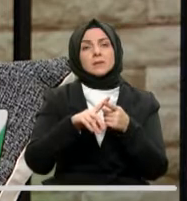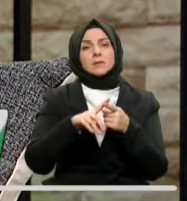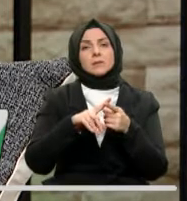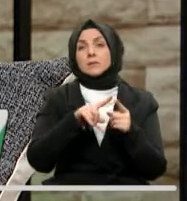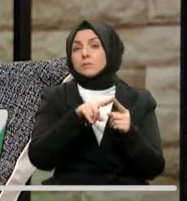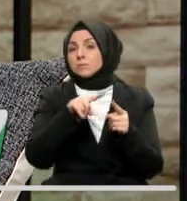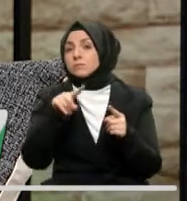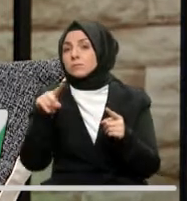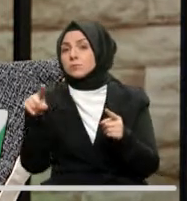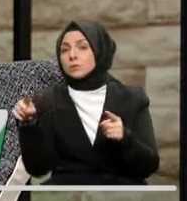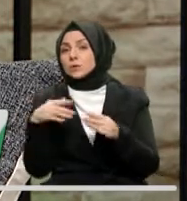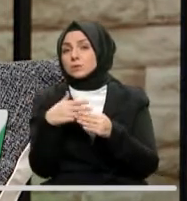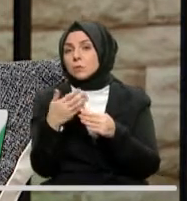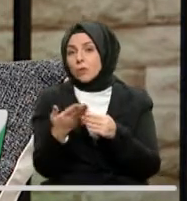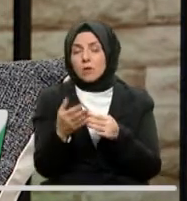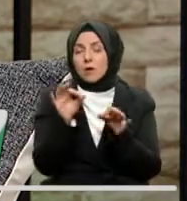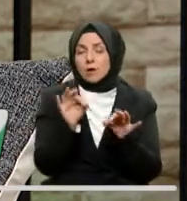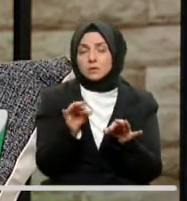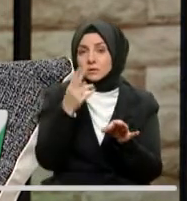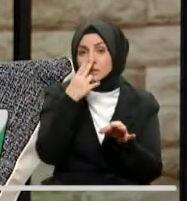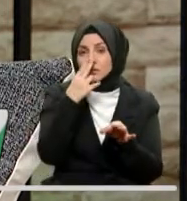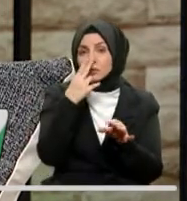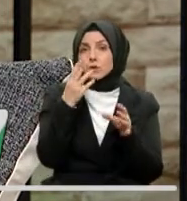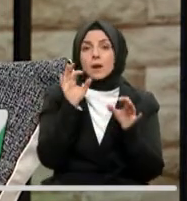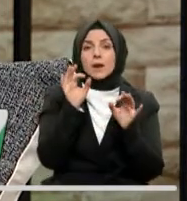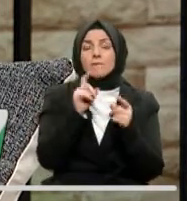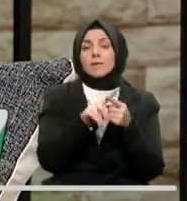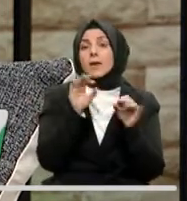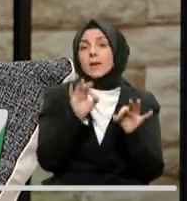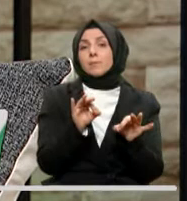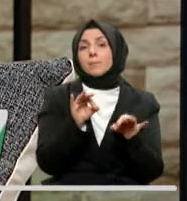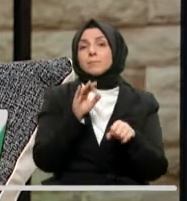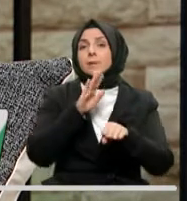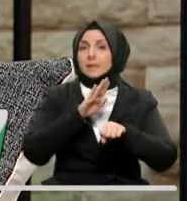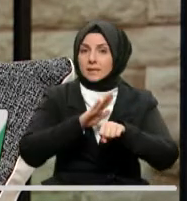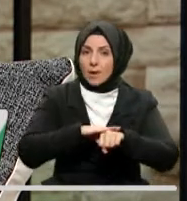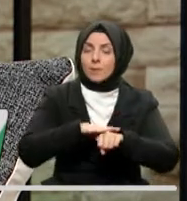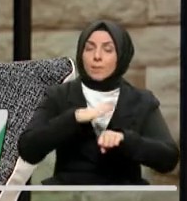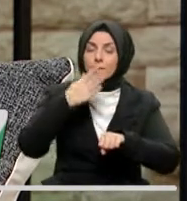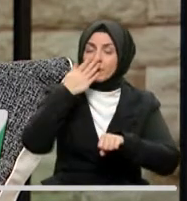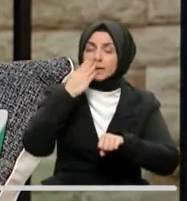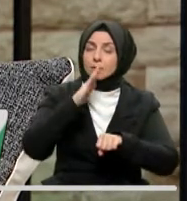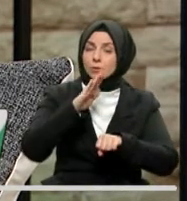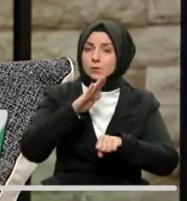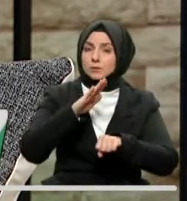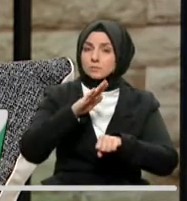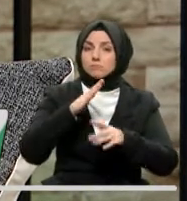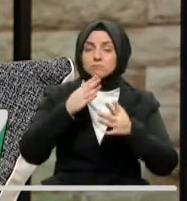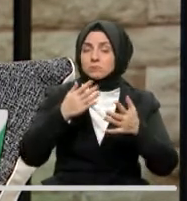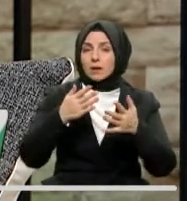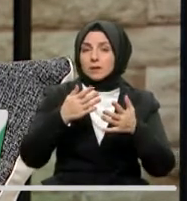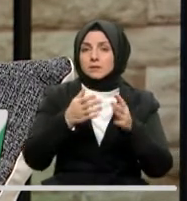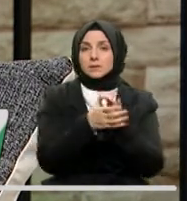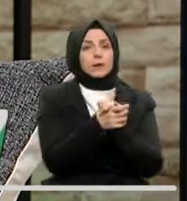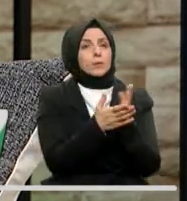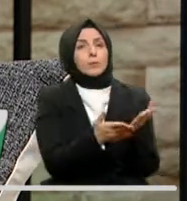teşekkür ediyorlardı yahut istediğimi onayı ilgi alıyordu Ama zamanla yapmaya devam ediyorum ama ne istedin onay da